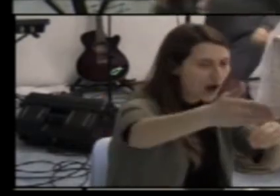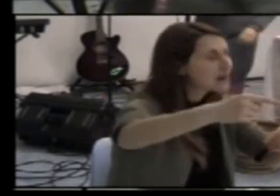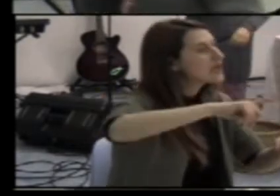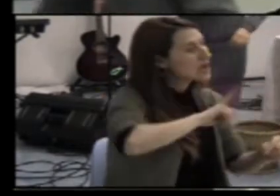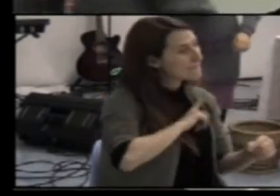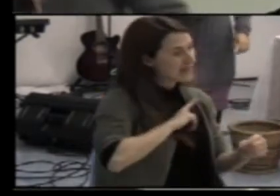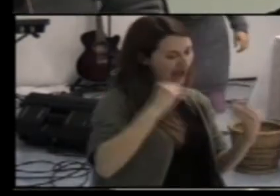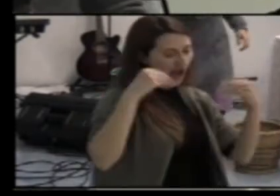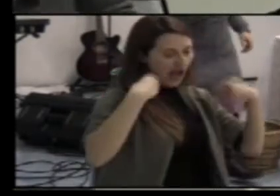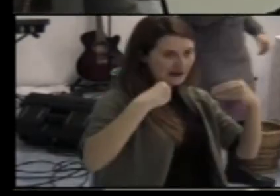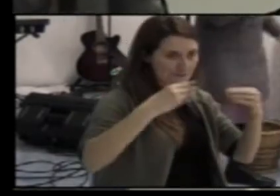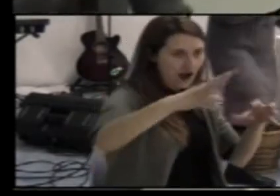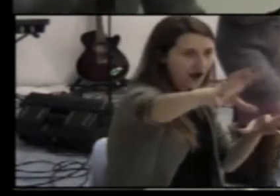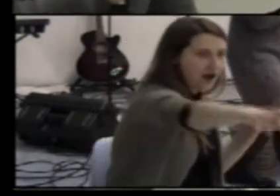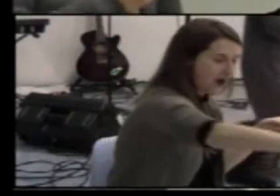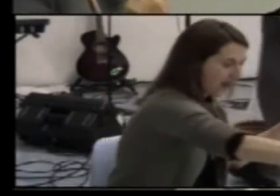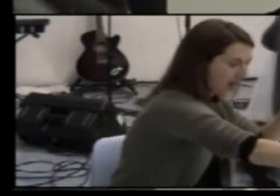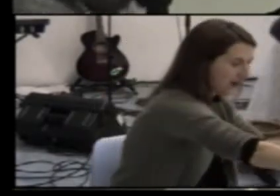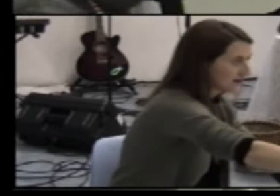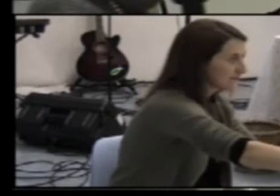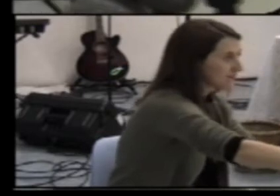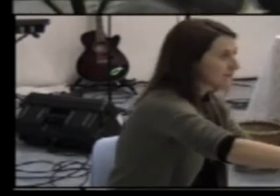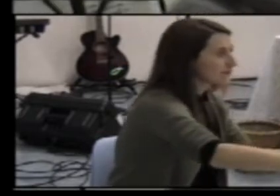e poi.